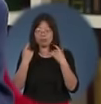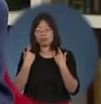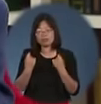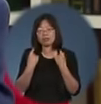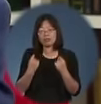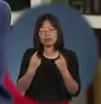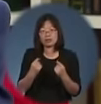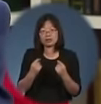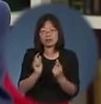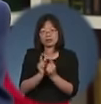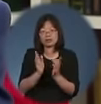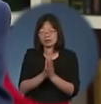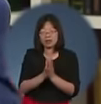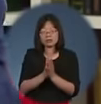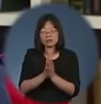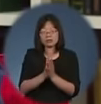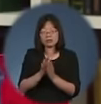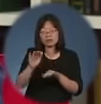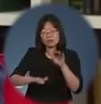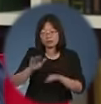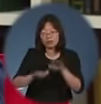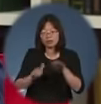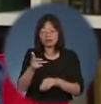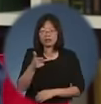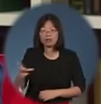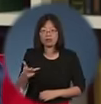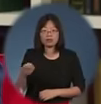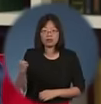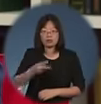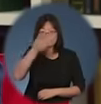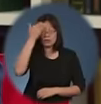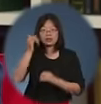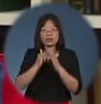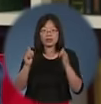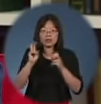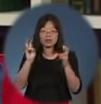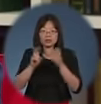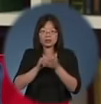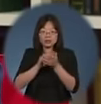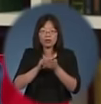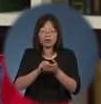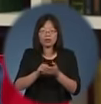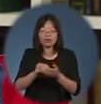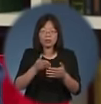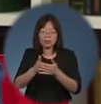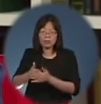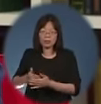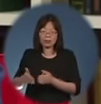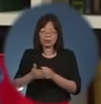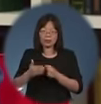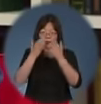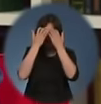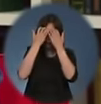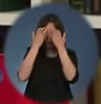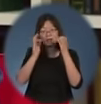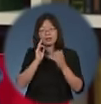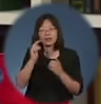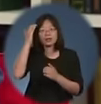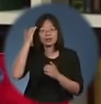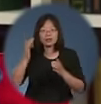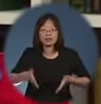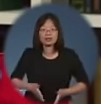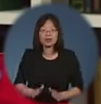여전히 실제는 안 돼 있다고요 네네 그리고 이제 젊은이들 취업 전선 때문에 고통을 하죠 그리고 대한민국에서